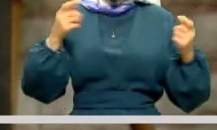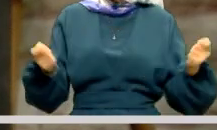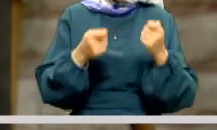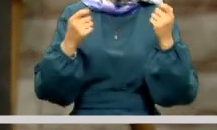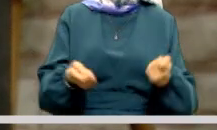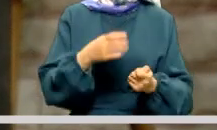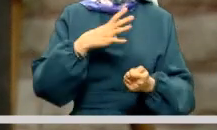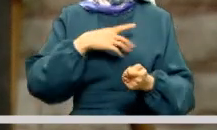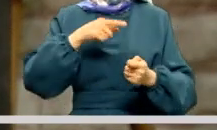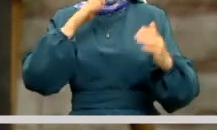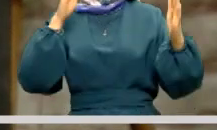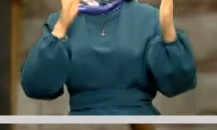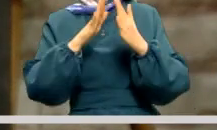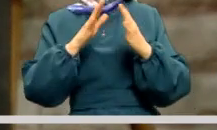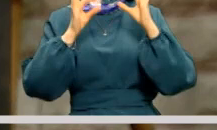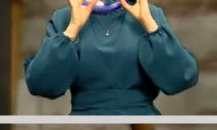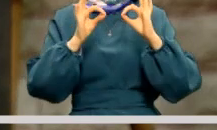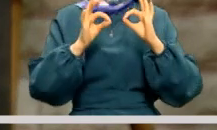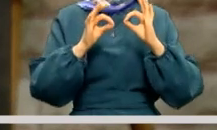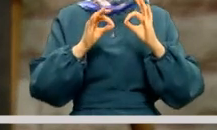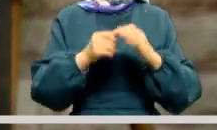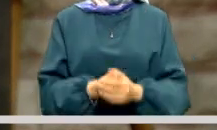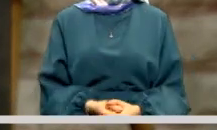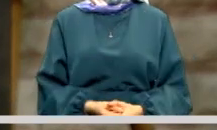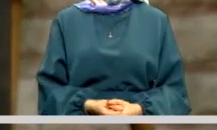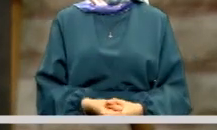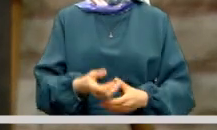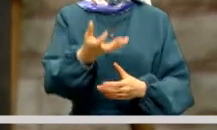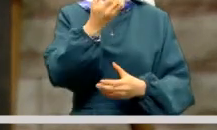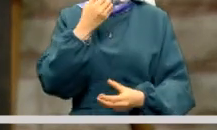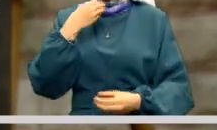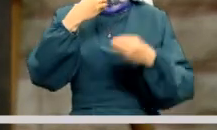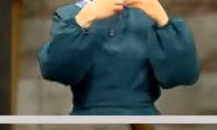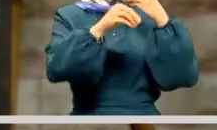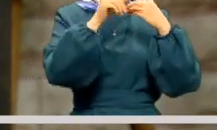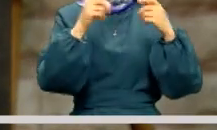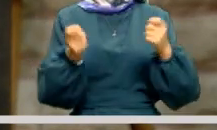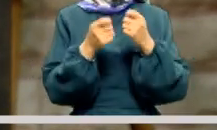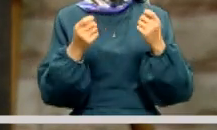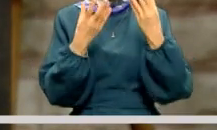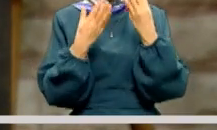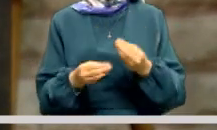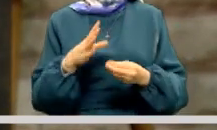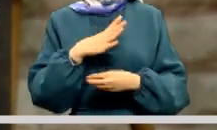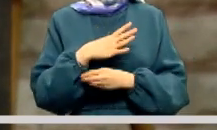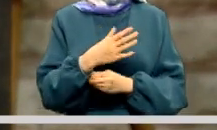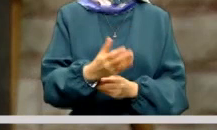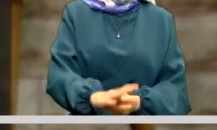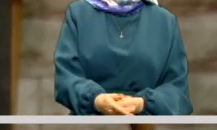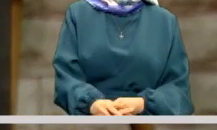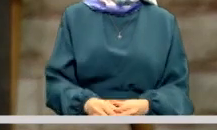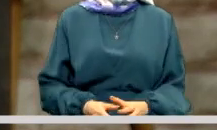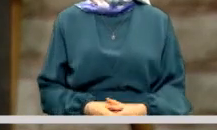bir karşılığında mutlaka bir şeyle muhatap oluyoruz alım satım işiyle Dolayısıyla ya da